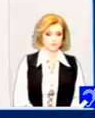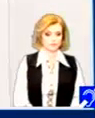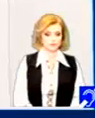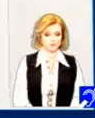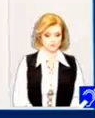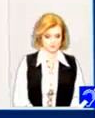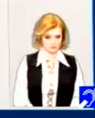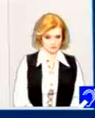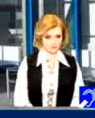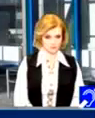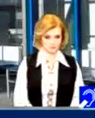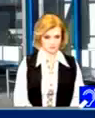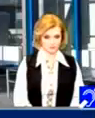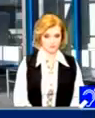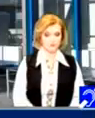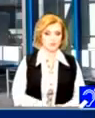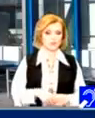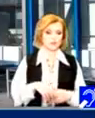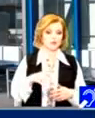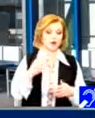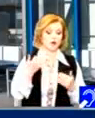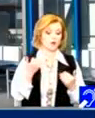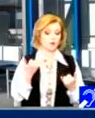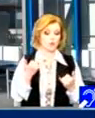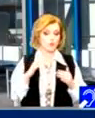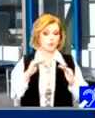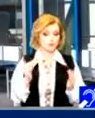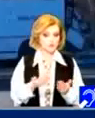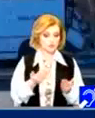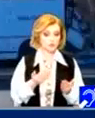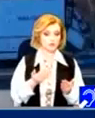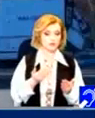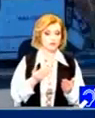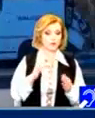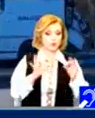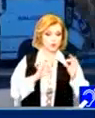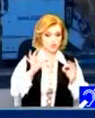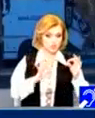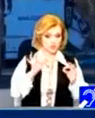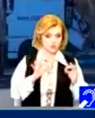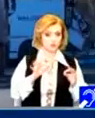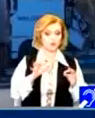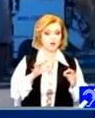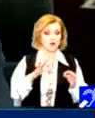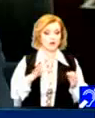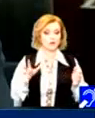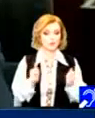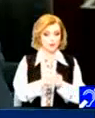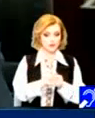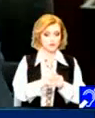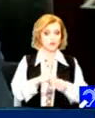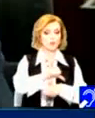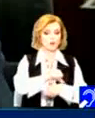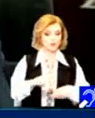este precondiționat de mai mulți factori. În primul rând, prezența sectorului necontrolat a frontierei